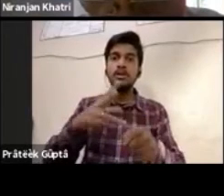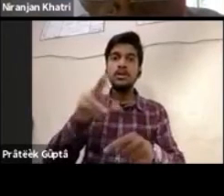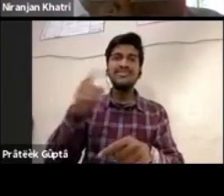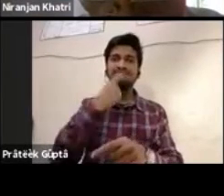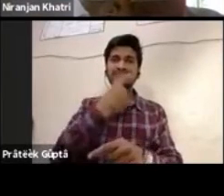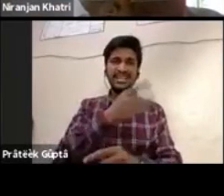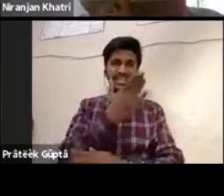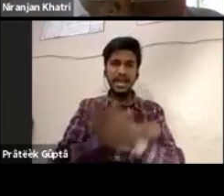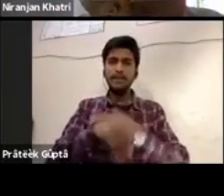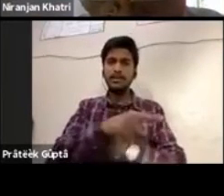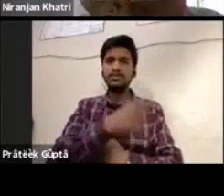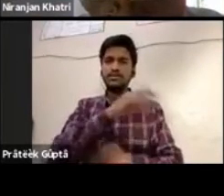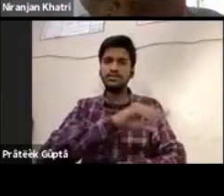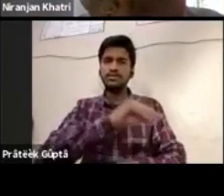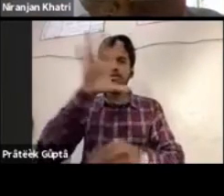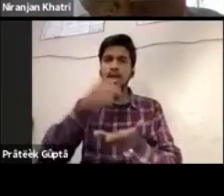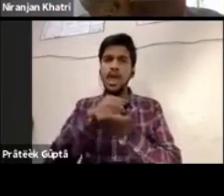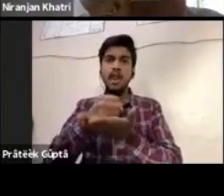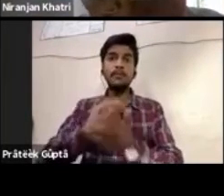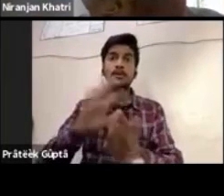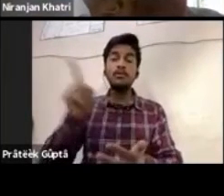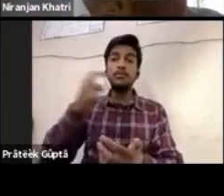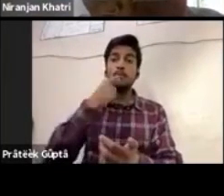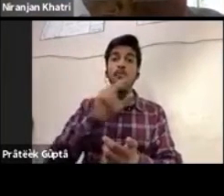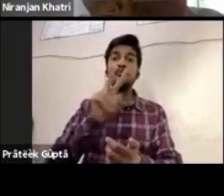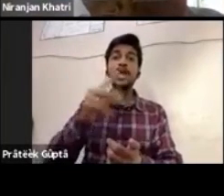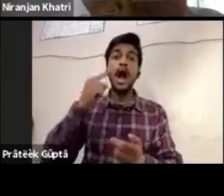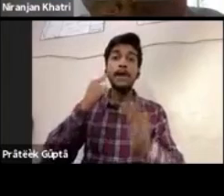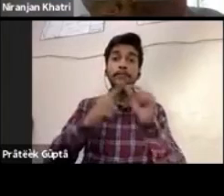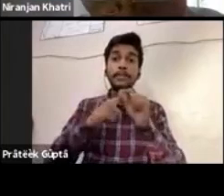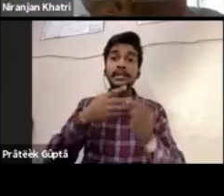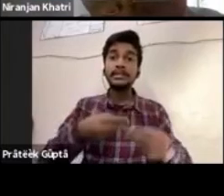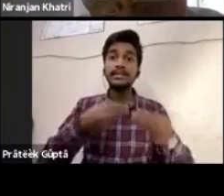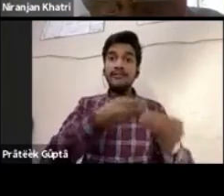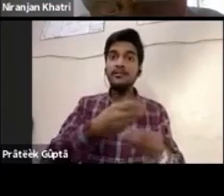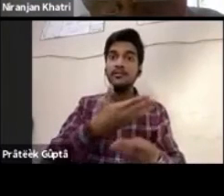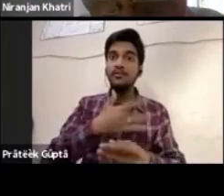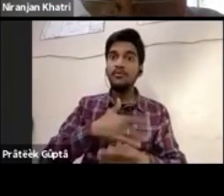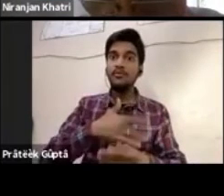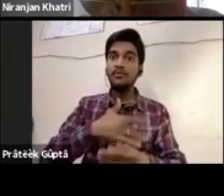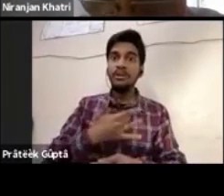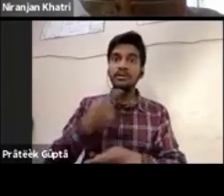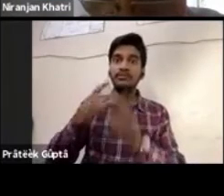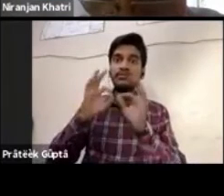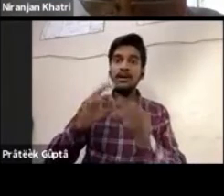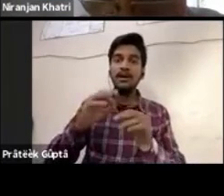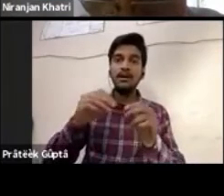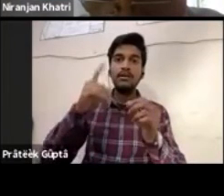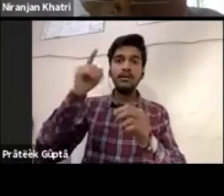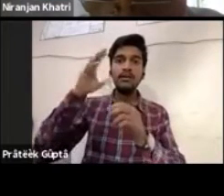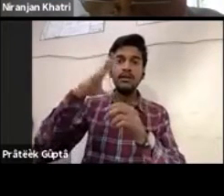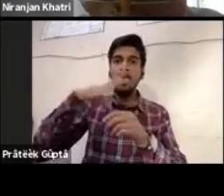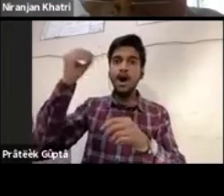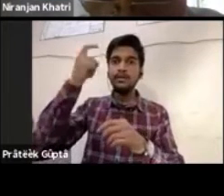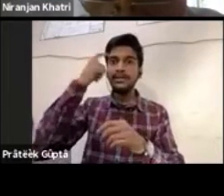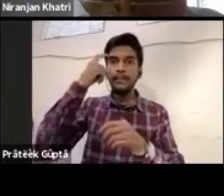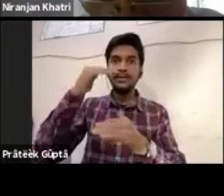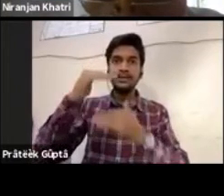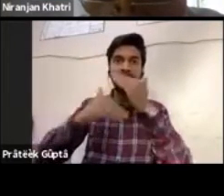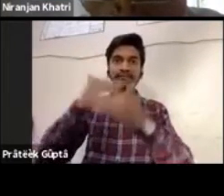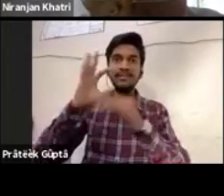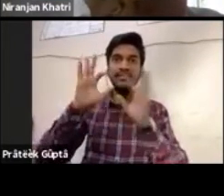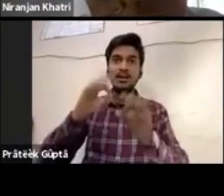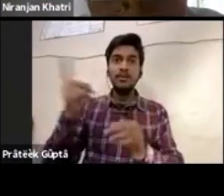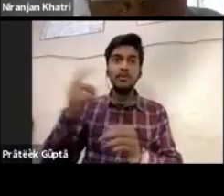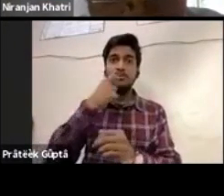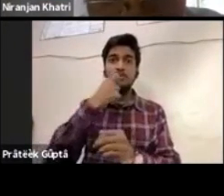ए टू पॉइंट बी. I don't know how they mapped me. As soon as I got off the point B, there was another guy. He said, Mr. VIP. And